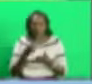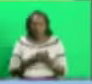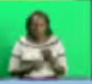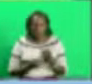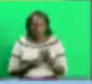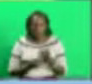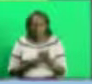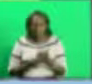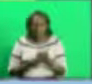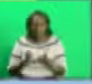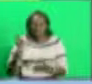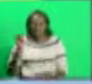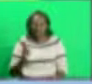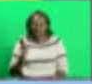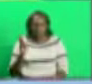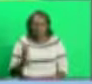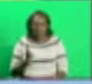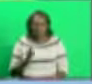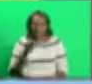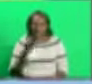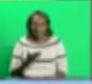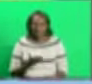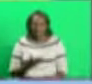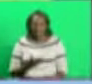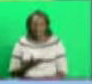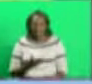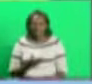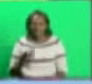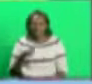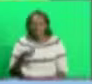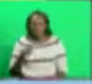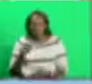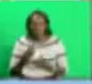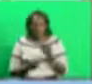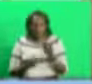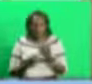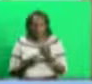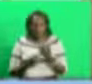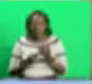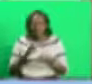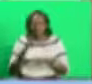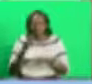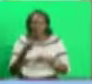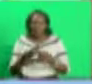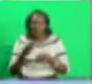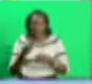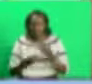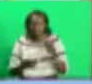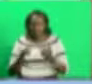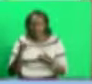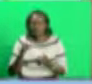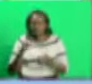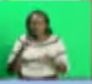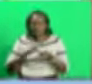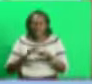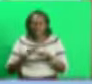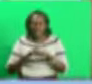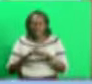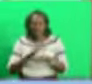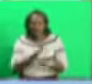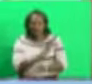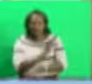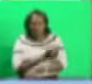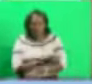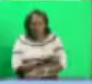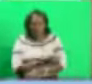chake Rais wa Taifa Uhuru Kenyatta. Ni ile kitu tunaweza ita legacy. Wakati uwezo fund ilikuja,